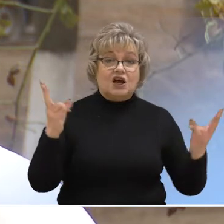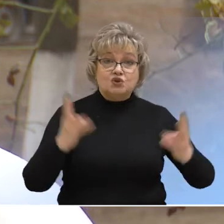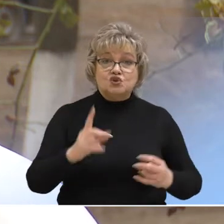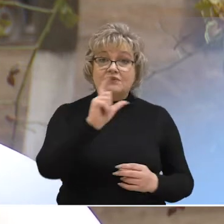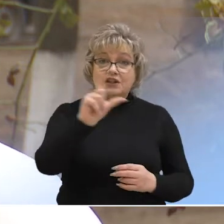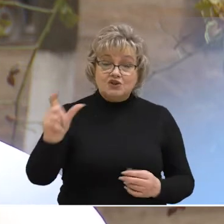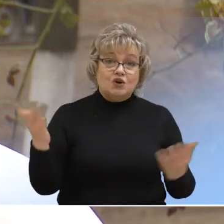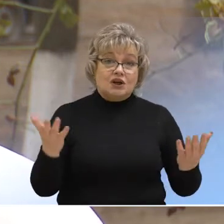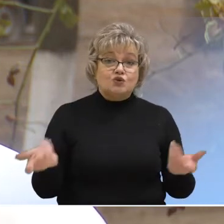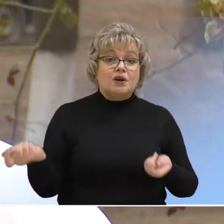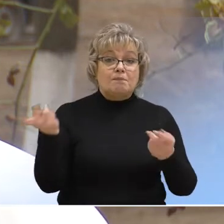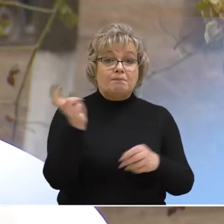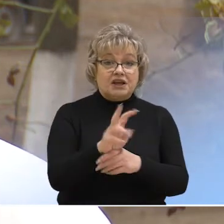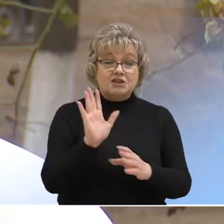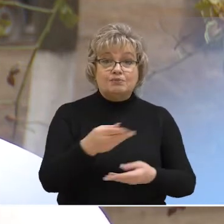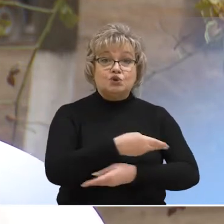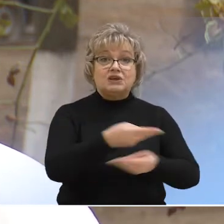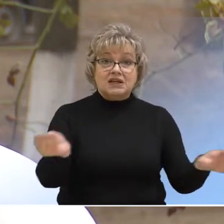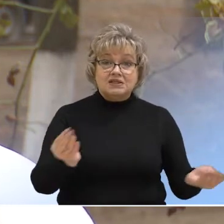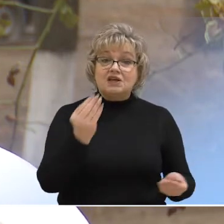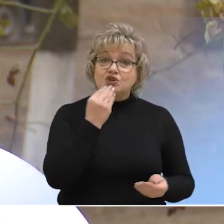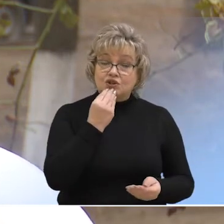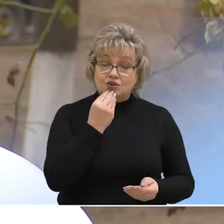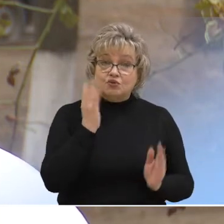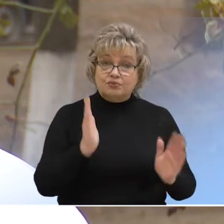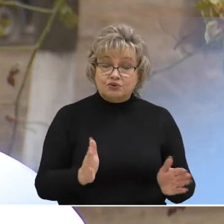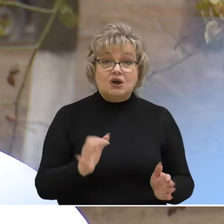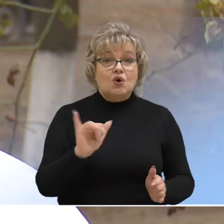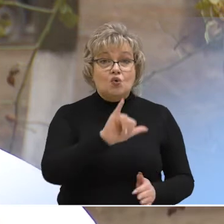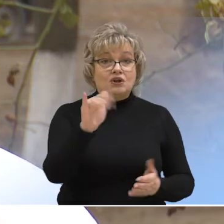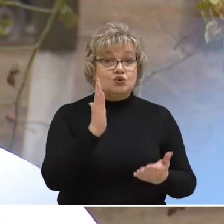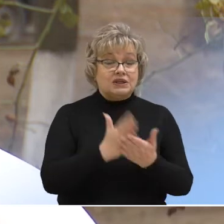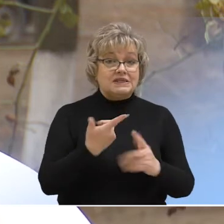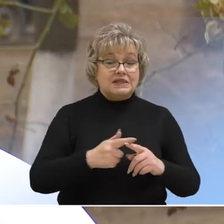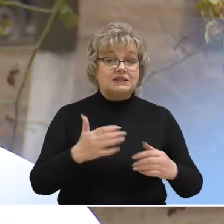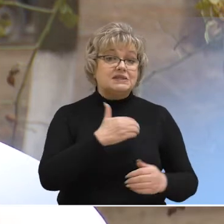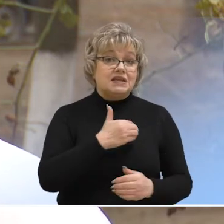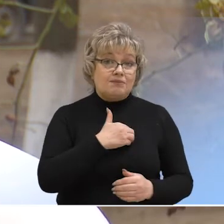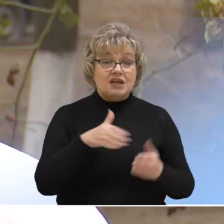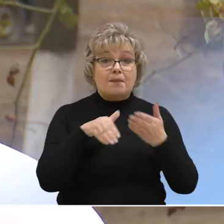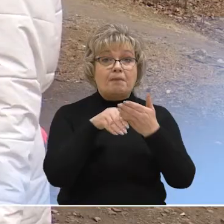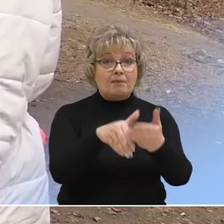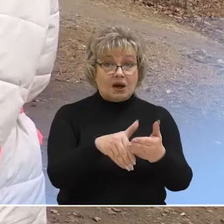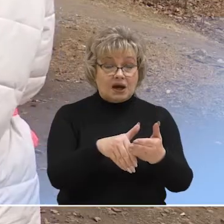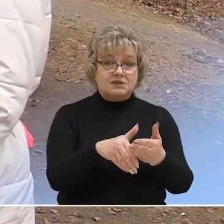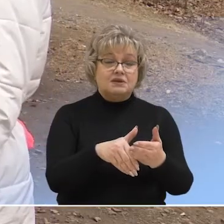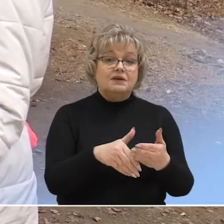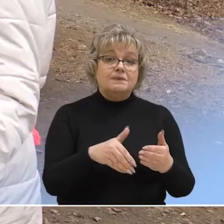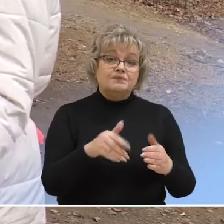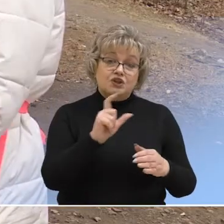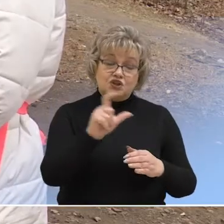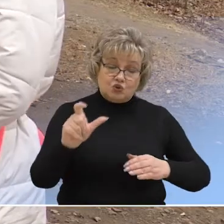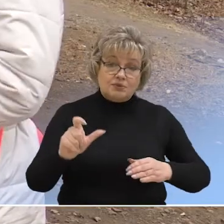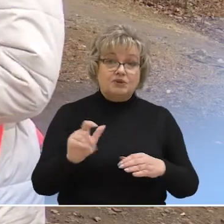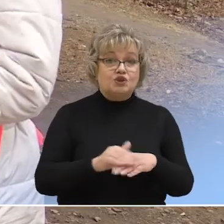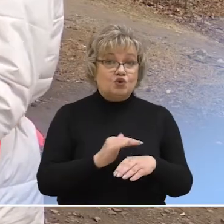которые будут приходить на раздачи, раздавать еду, у которых есть это стремление помогать и делиться с людьми добрым. Не